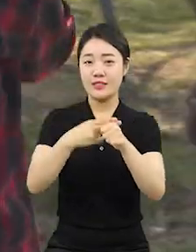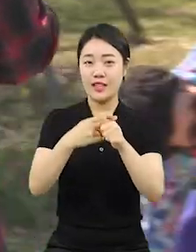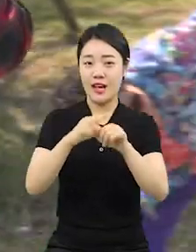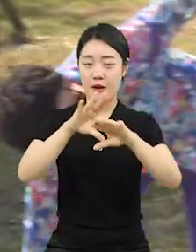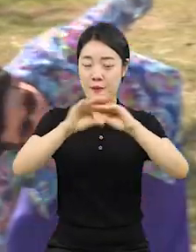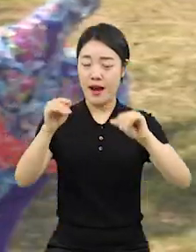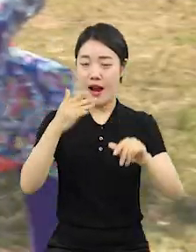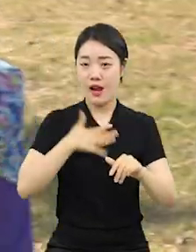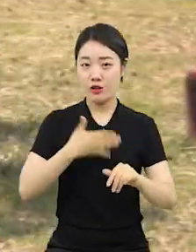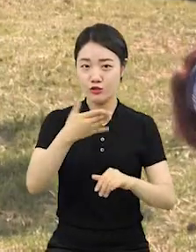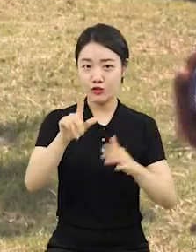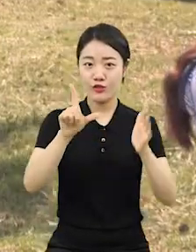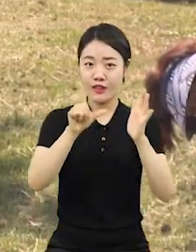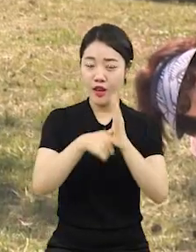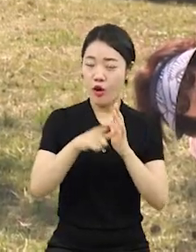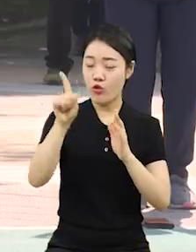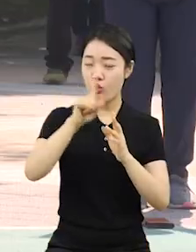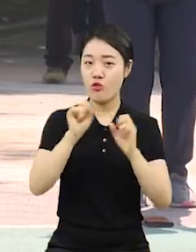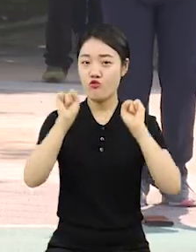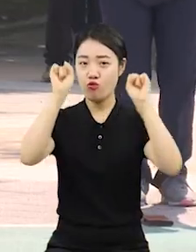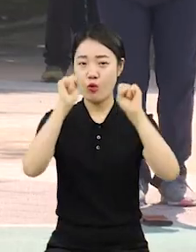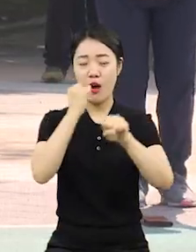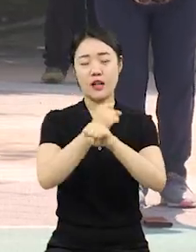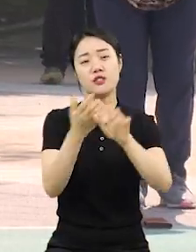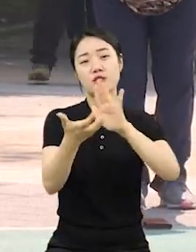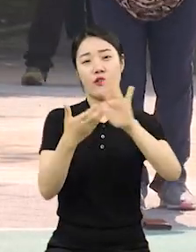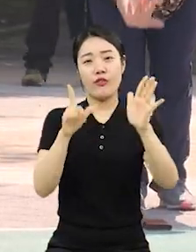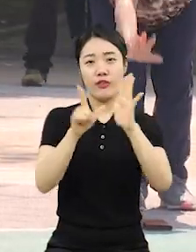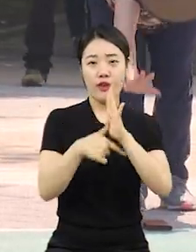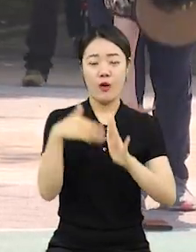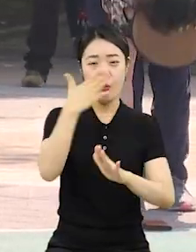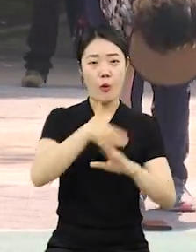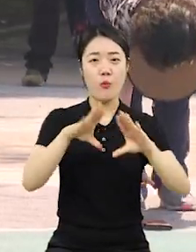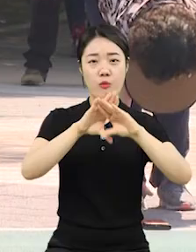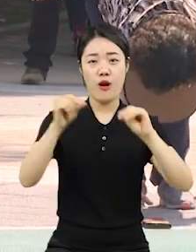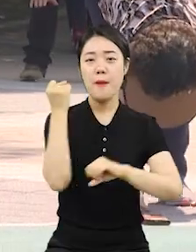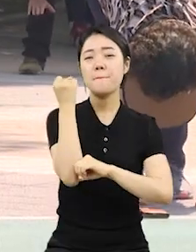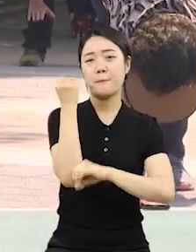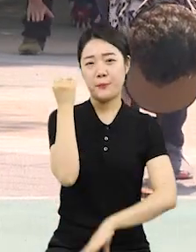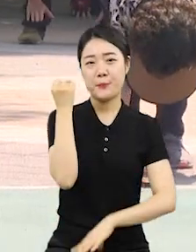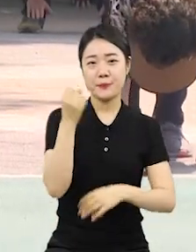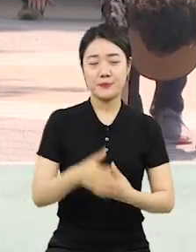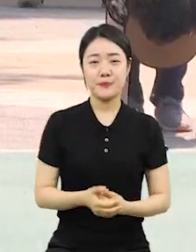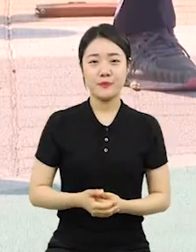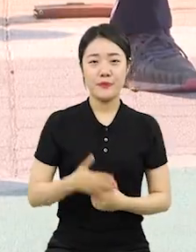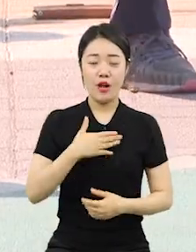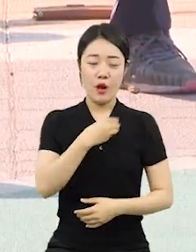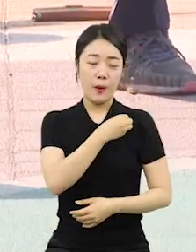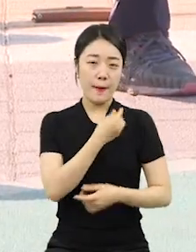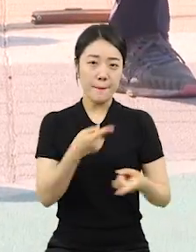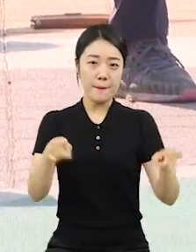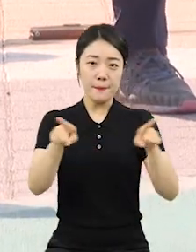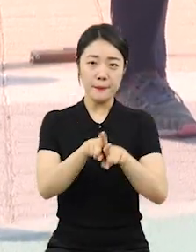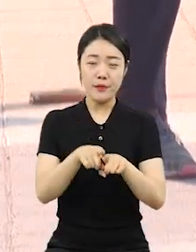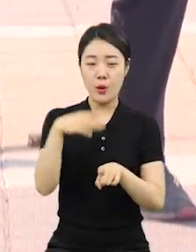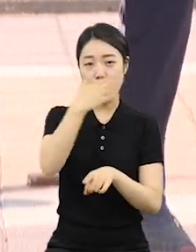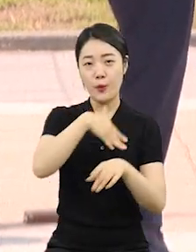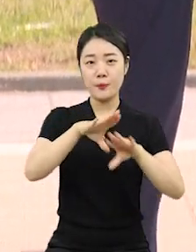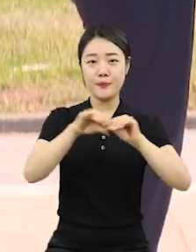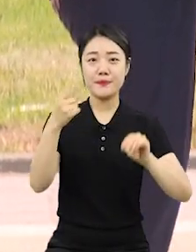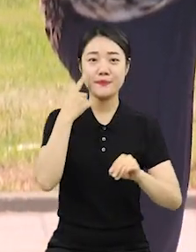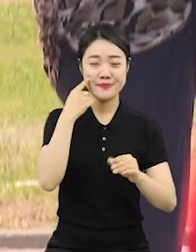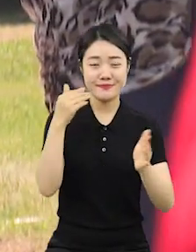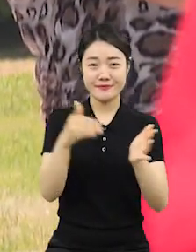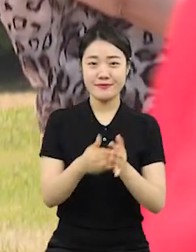법을 알려주시는데요. 어떤 운동이든 하기 전 몸 푸는 동작은 기본이죠. 저도 회원들과 함께 몸을